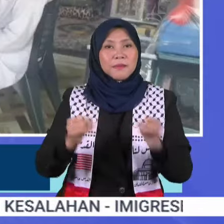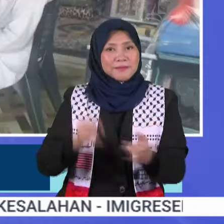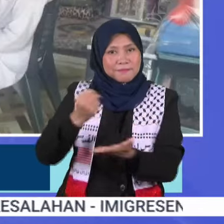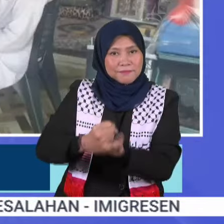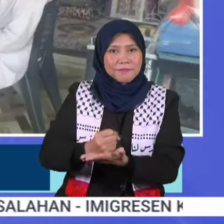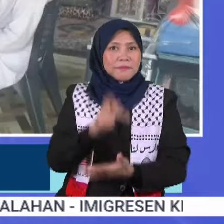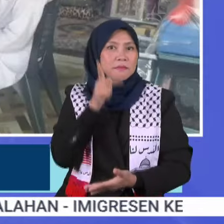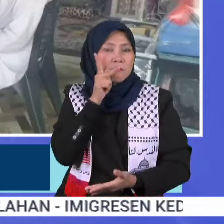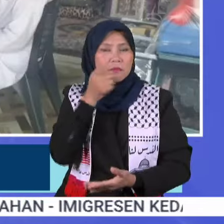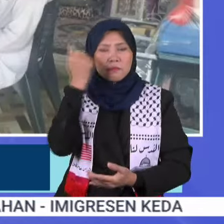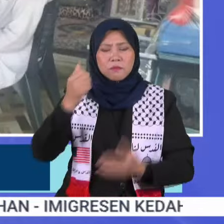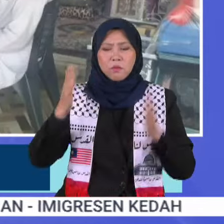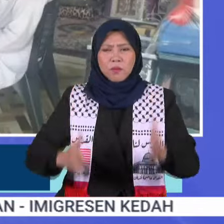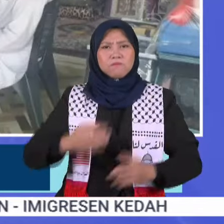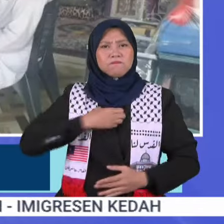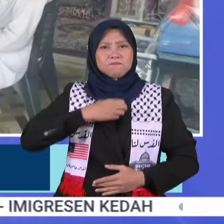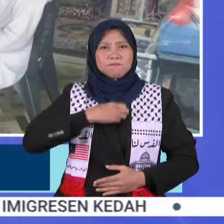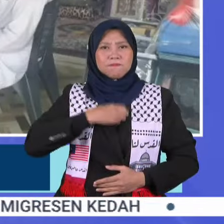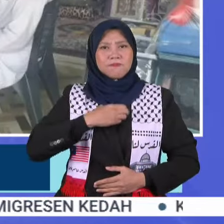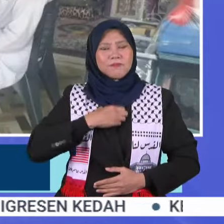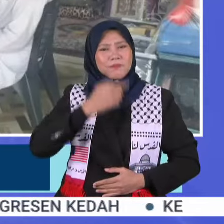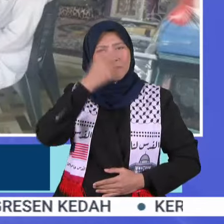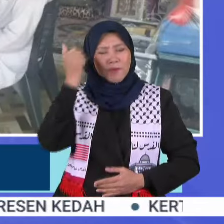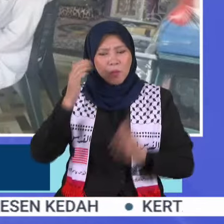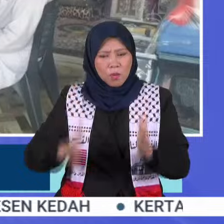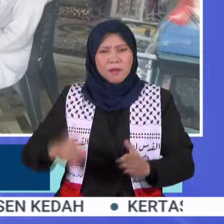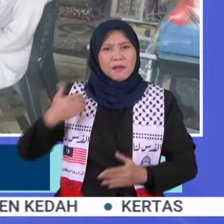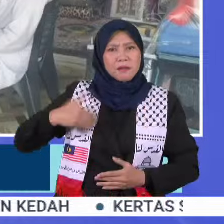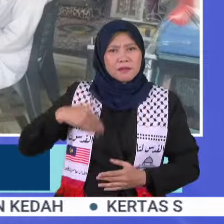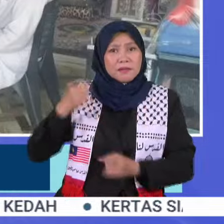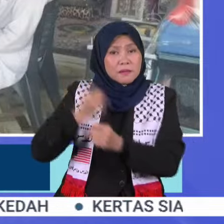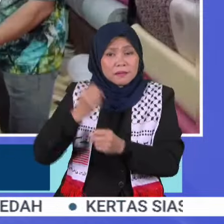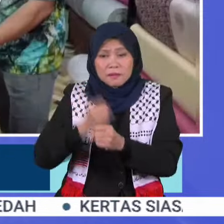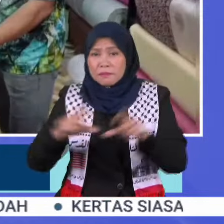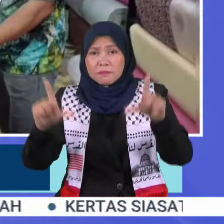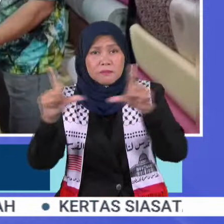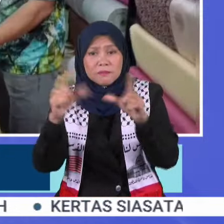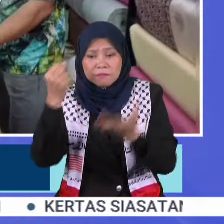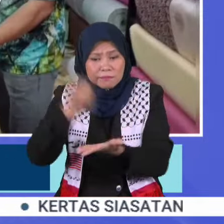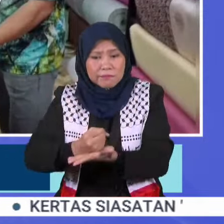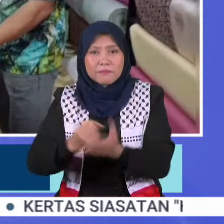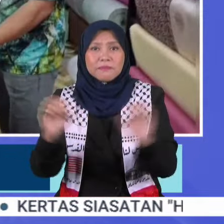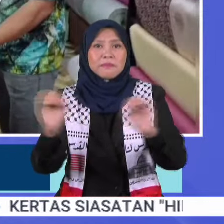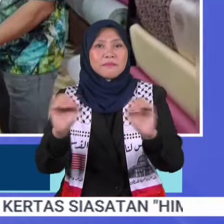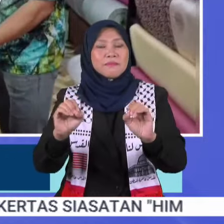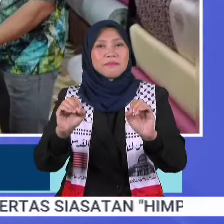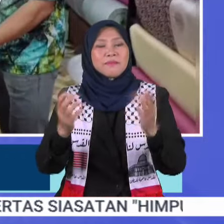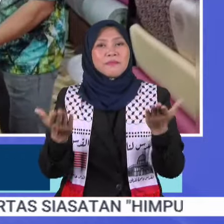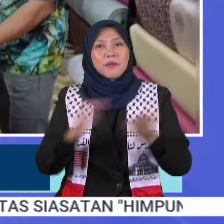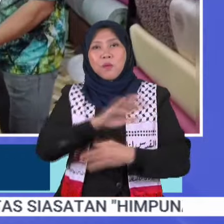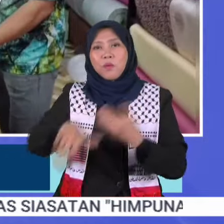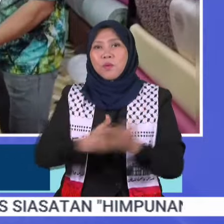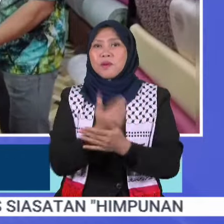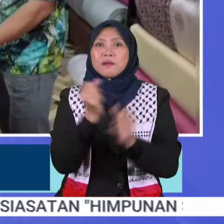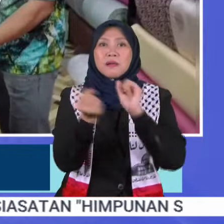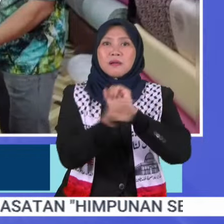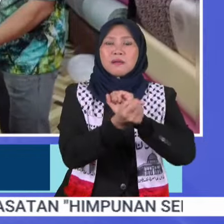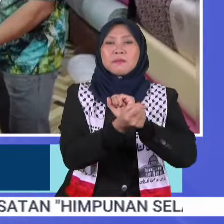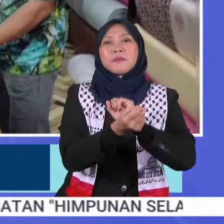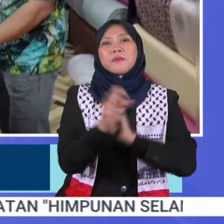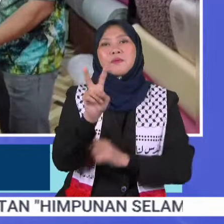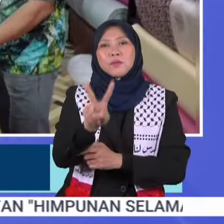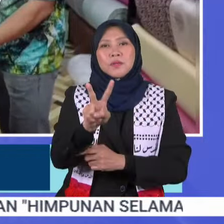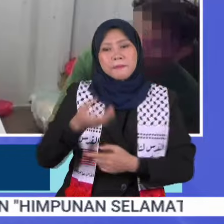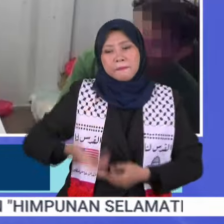Imigresen Kedah susulan aduan orang awam mengenai warga asing bekerja tanpa permit sah di lokasi tersebut. Kesemua ditahan terdiri daripada 2